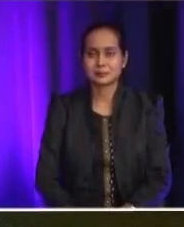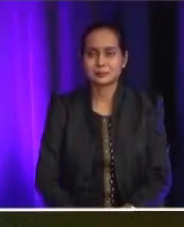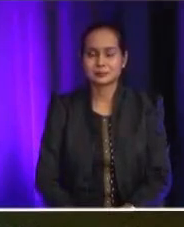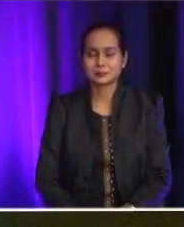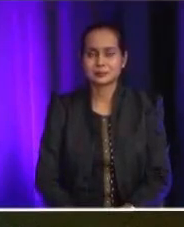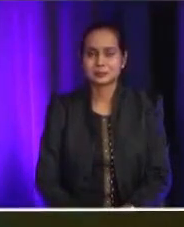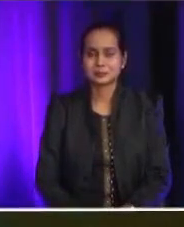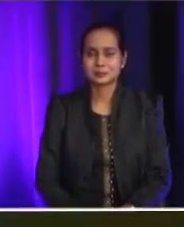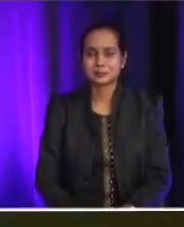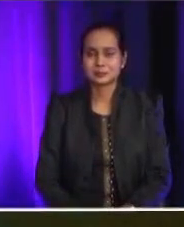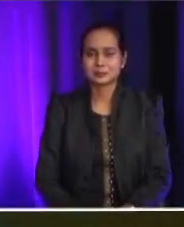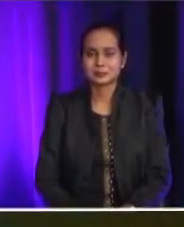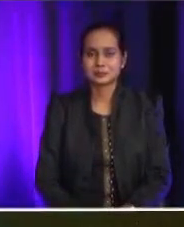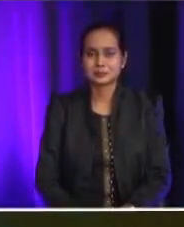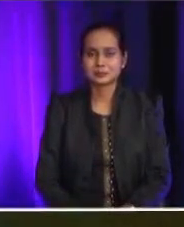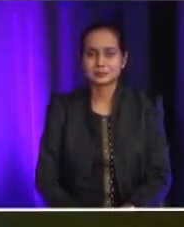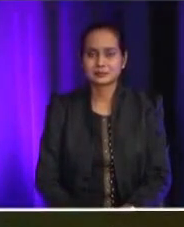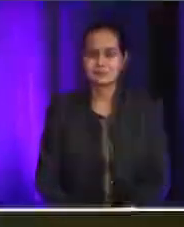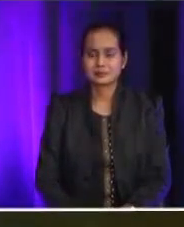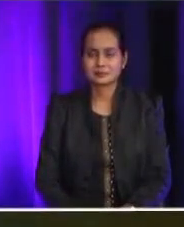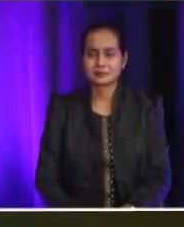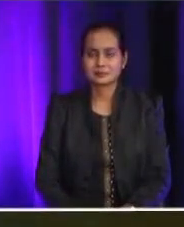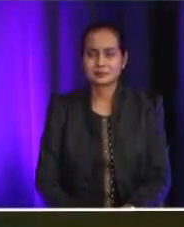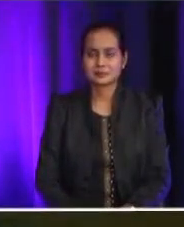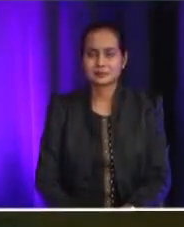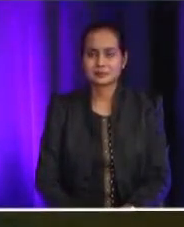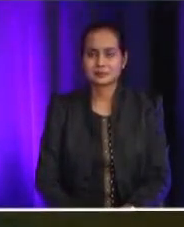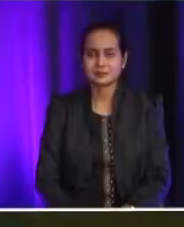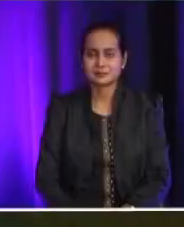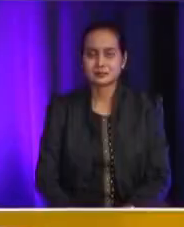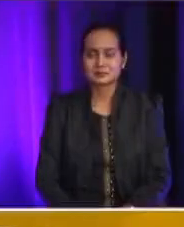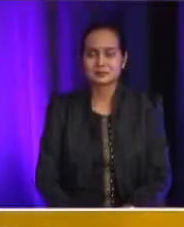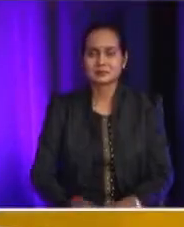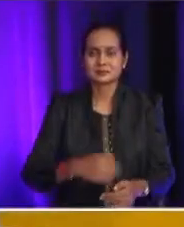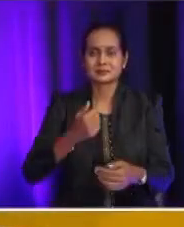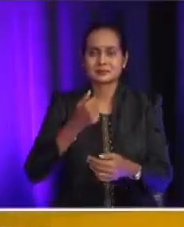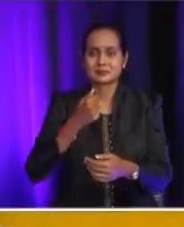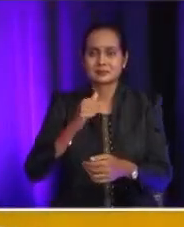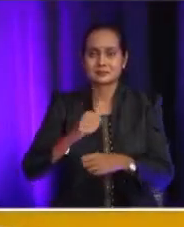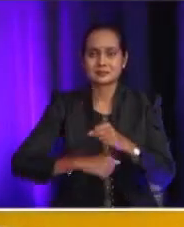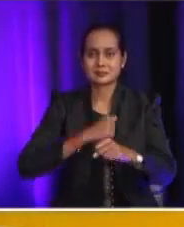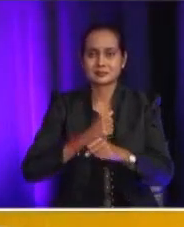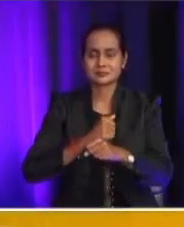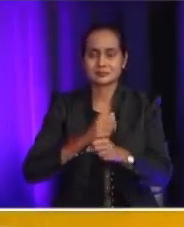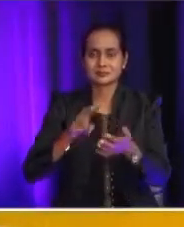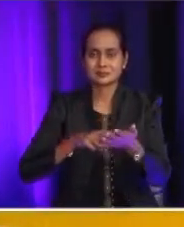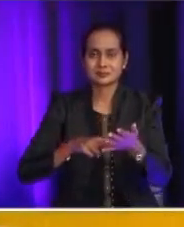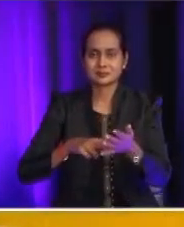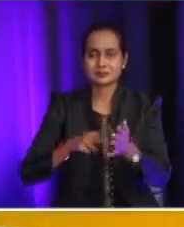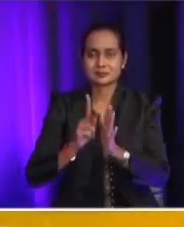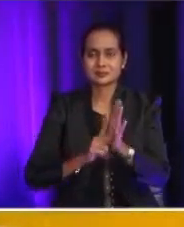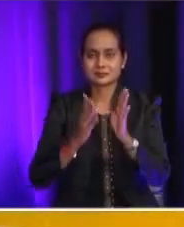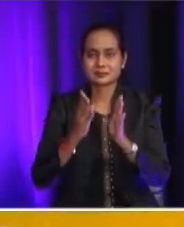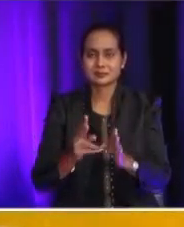Itulah. Siapa tiru siapa ni? Ya? Okey, jadi dekat membaca kebangsaan sebab apa 10 tahun?